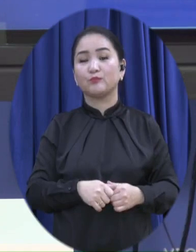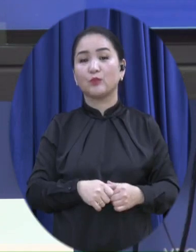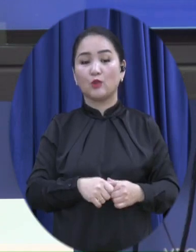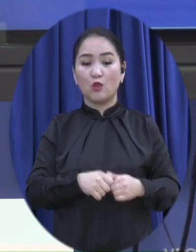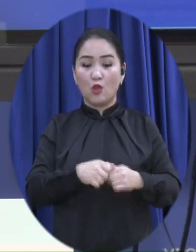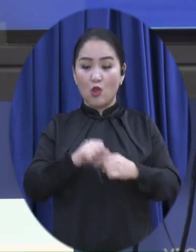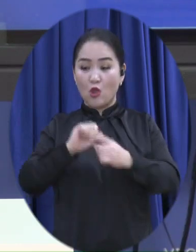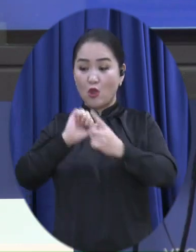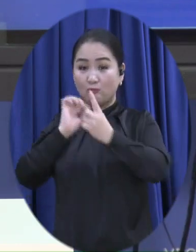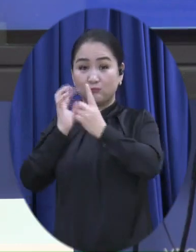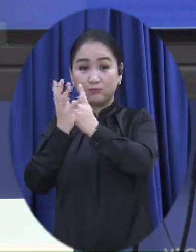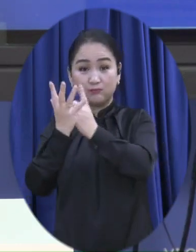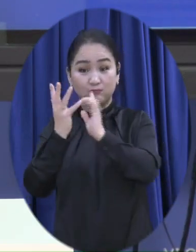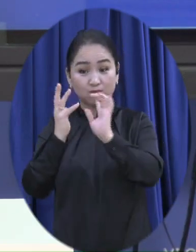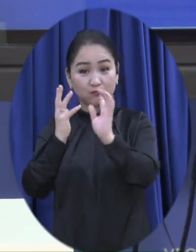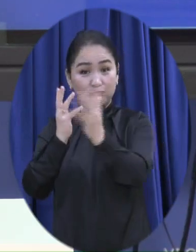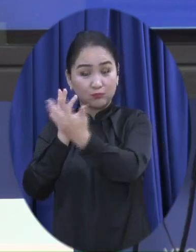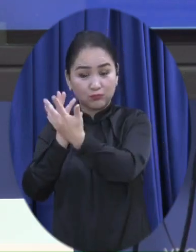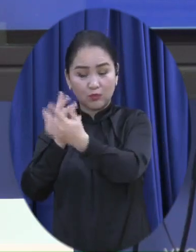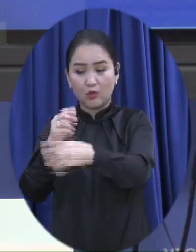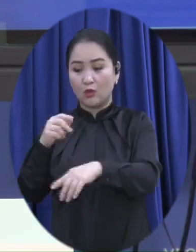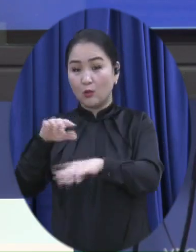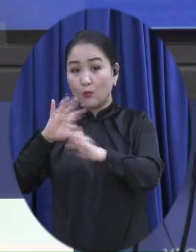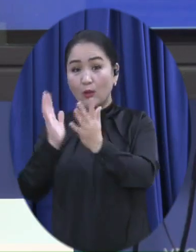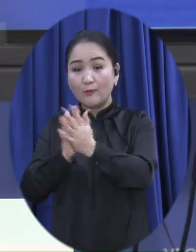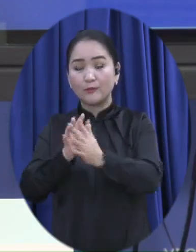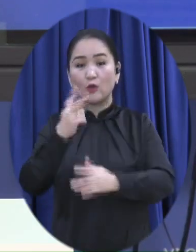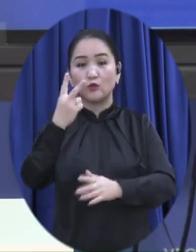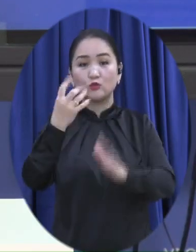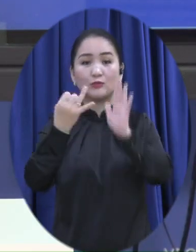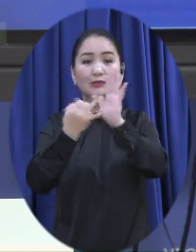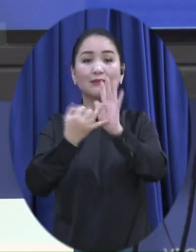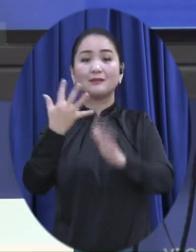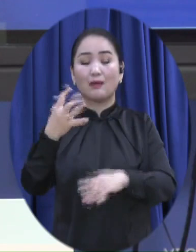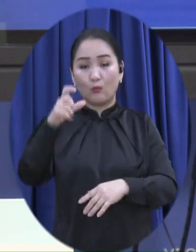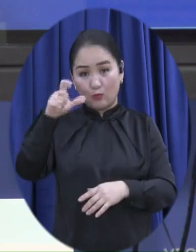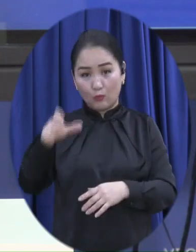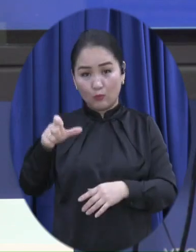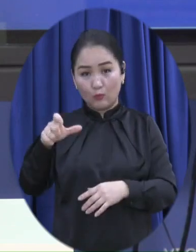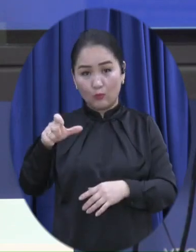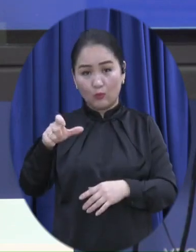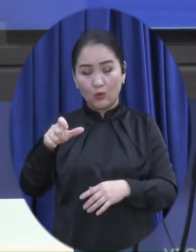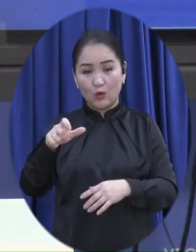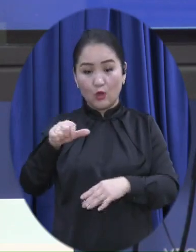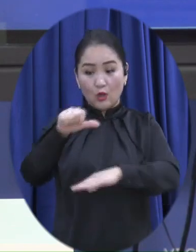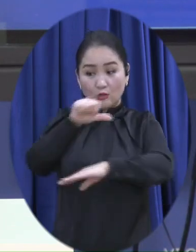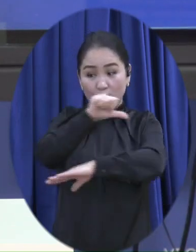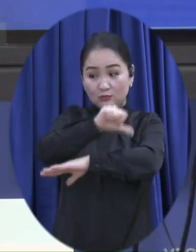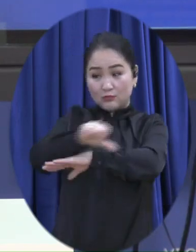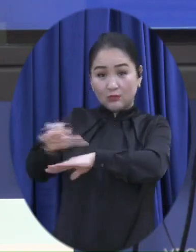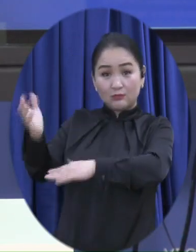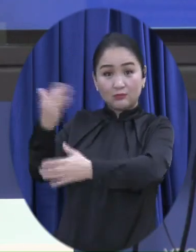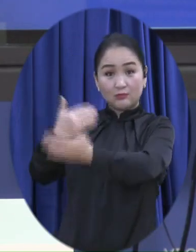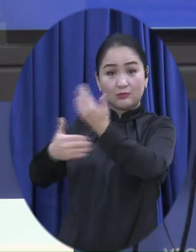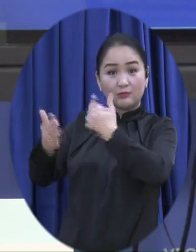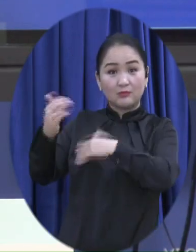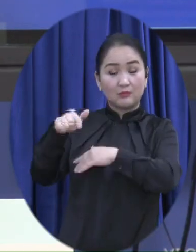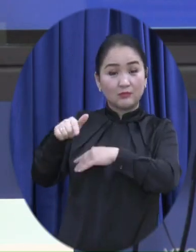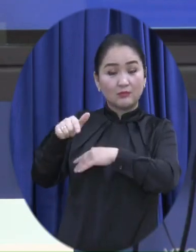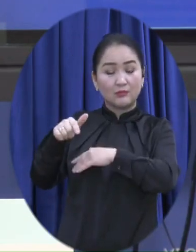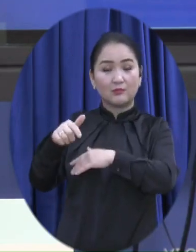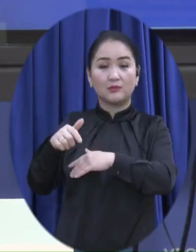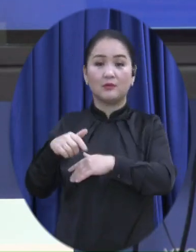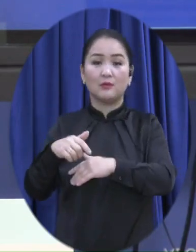голомтлон гарч байгаа кадастр өвчлөлийн голомтод 275 тохиолдол байгаа. За зөөвөрлөгдөн орж ирсэн тохиолдол